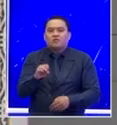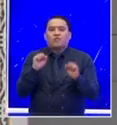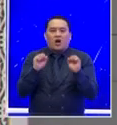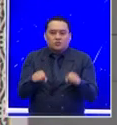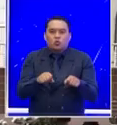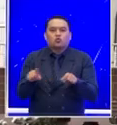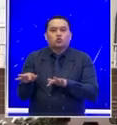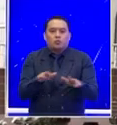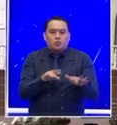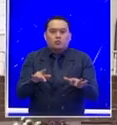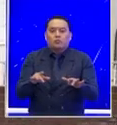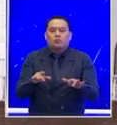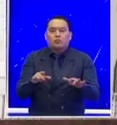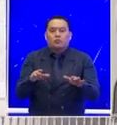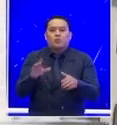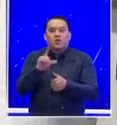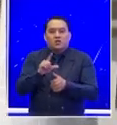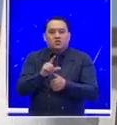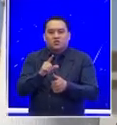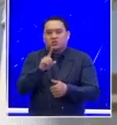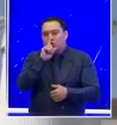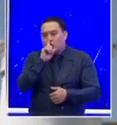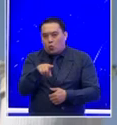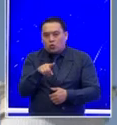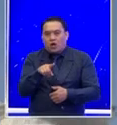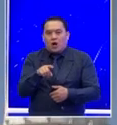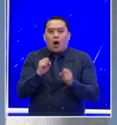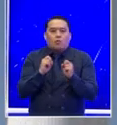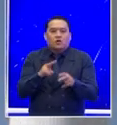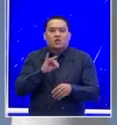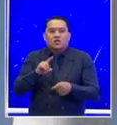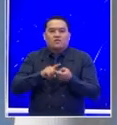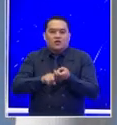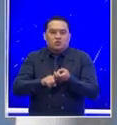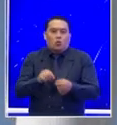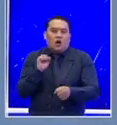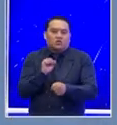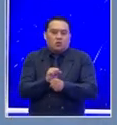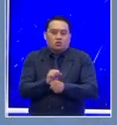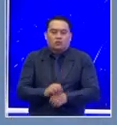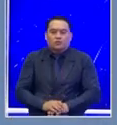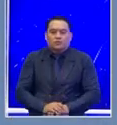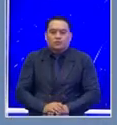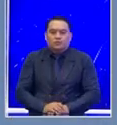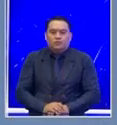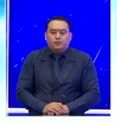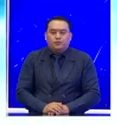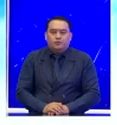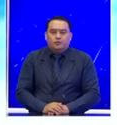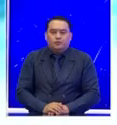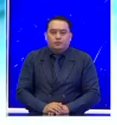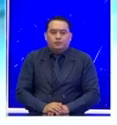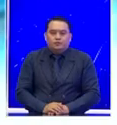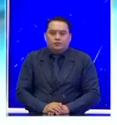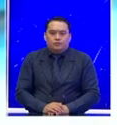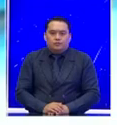того, что и айт-намаз в мечетях проводиться не будет, пока опасная инфекция не будет остановлена полностью.